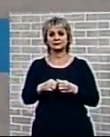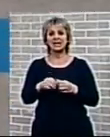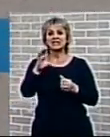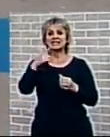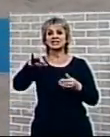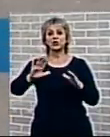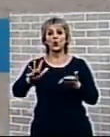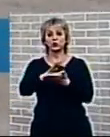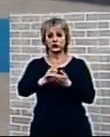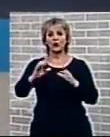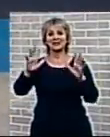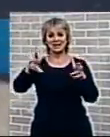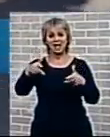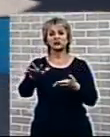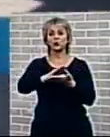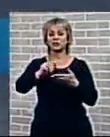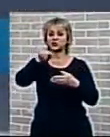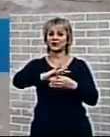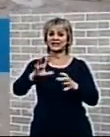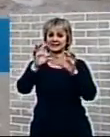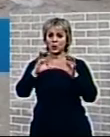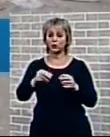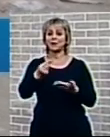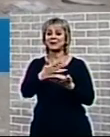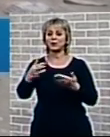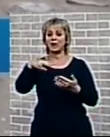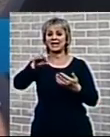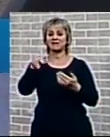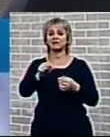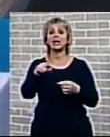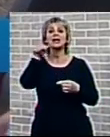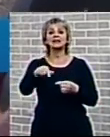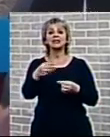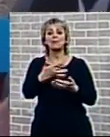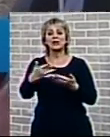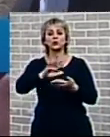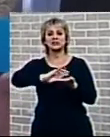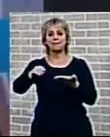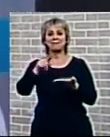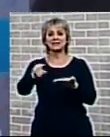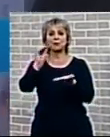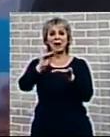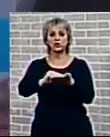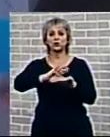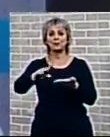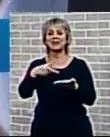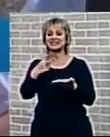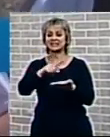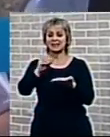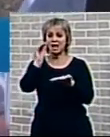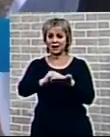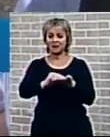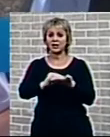Сыр съел трактор. Расправа с санкционным продуктом из Литвы. Данная продукция без маркировки, без опознавательных